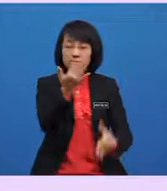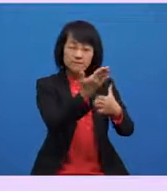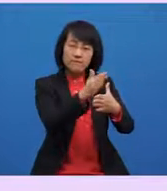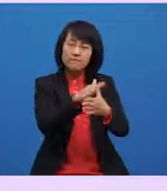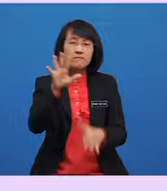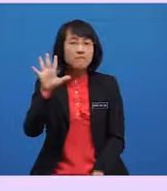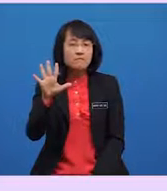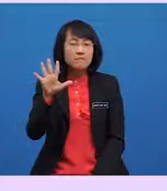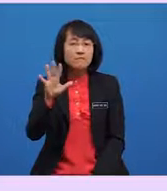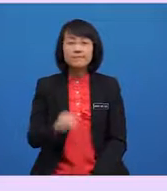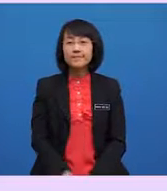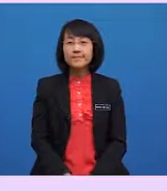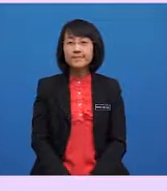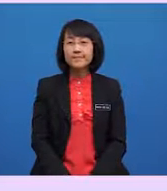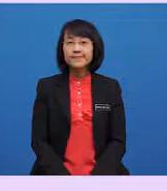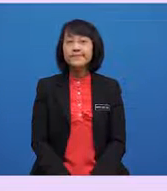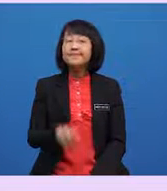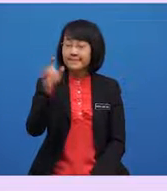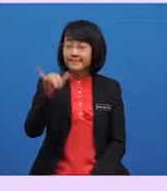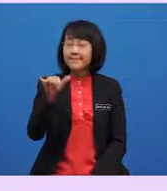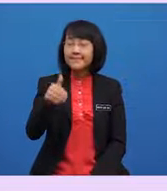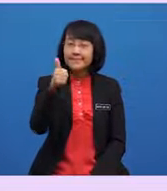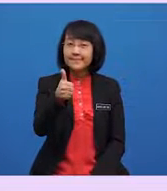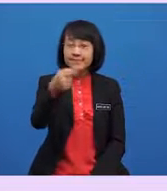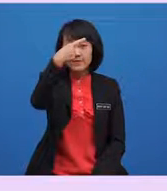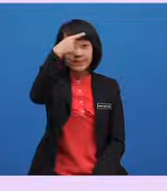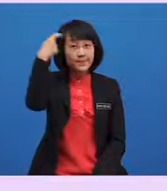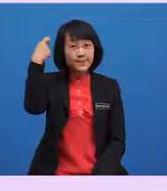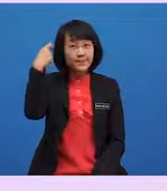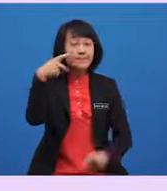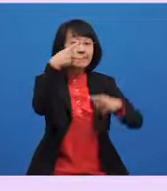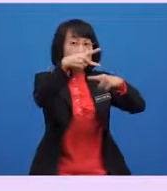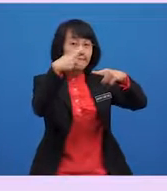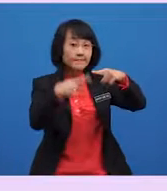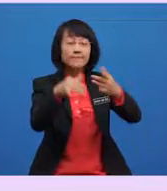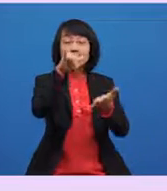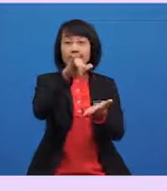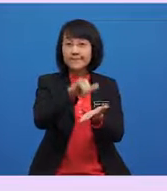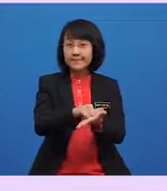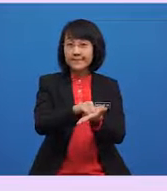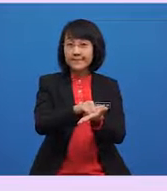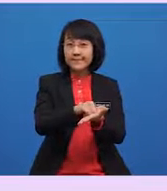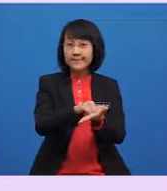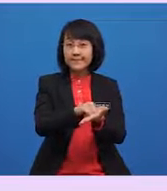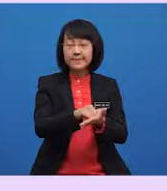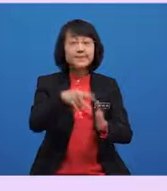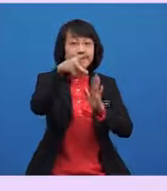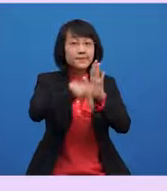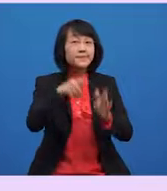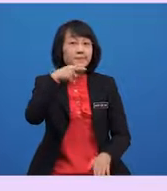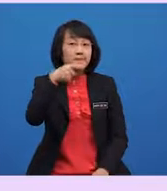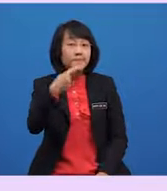5? Ya bagus. Kerana pecahan itu penyebutnya adalah